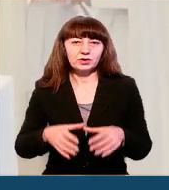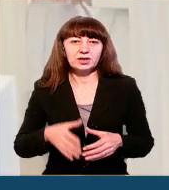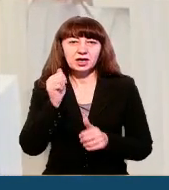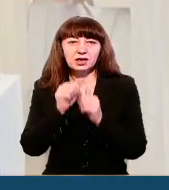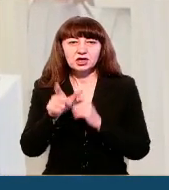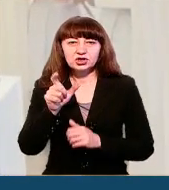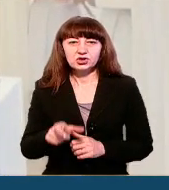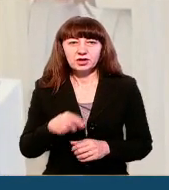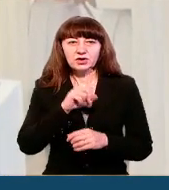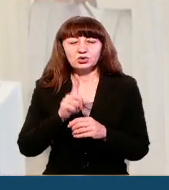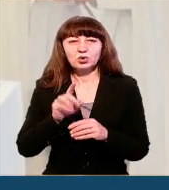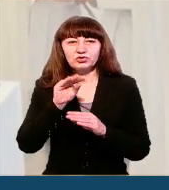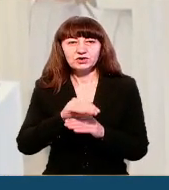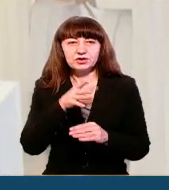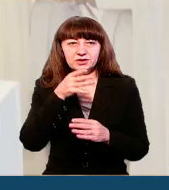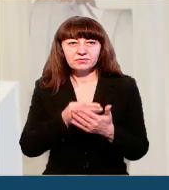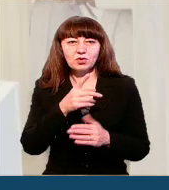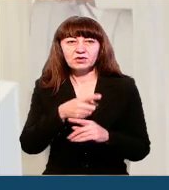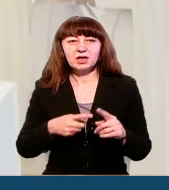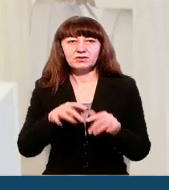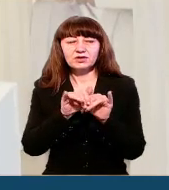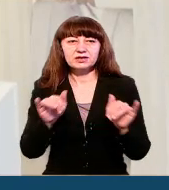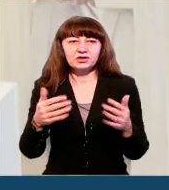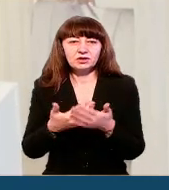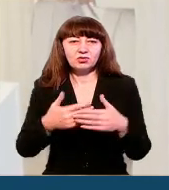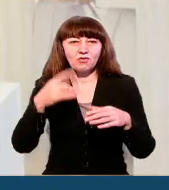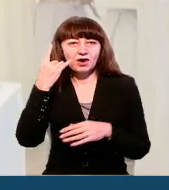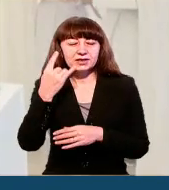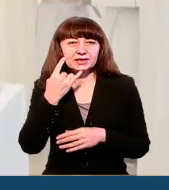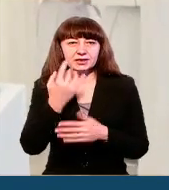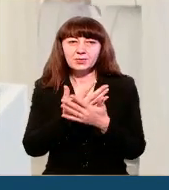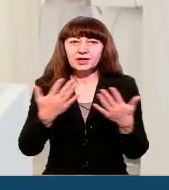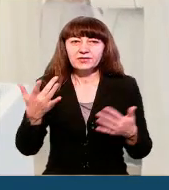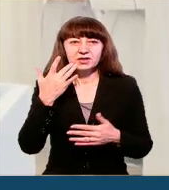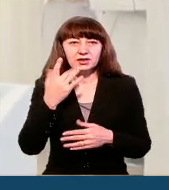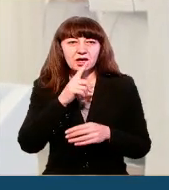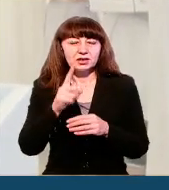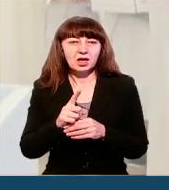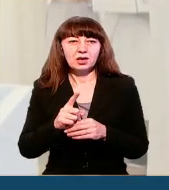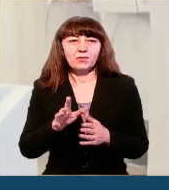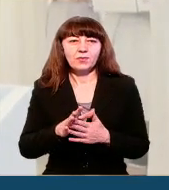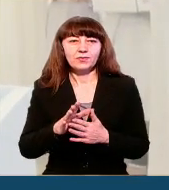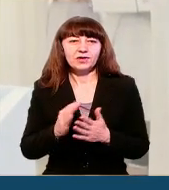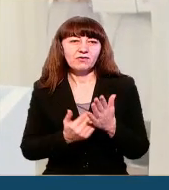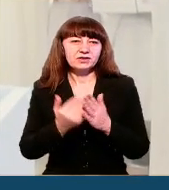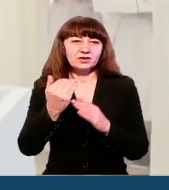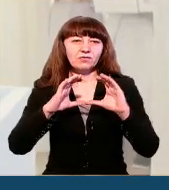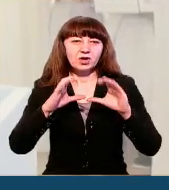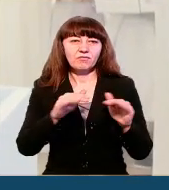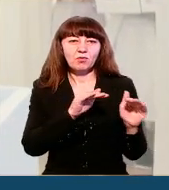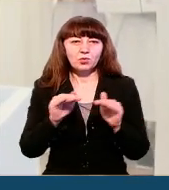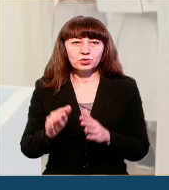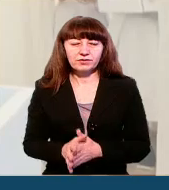отандасымыз жаңа Қазақстанның дамуына, қалыптасуына, өркендеуіне үлес қосып, маңдайымыз жарқырап